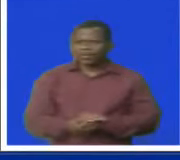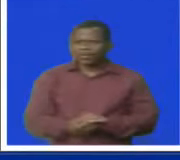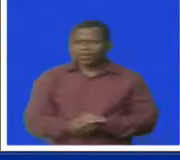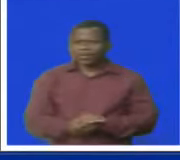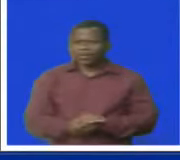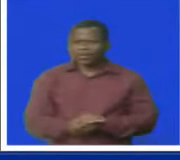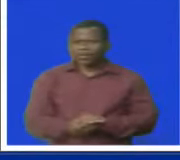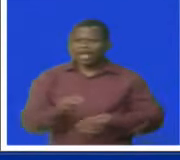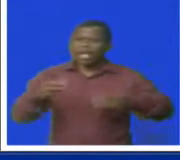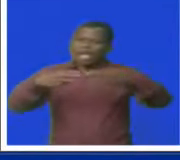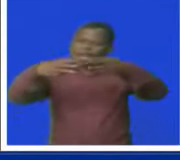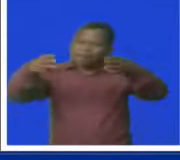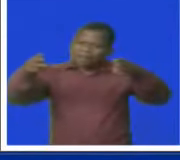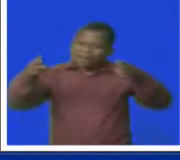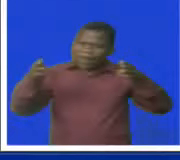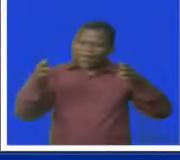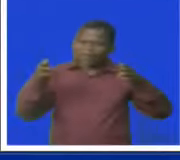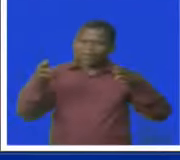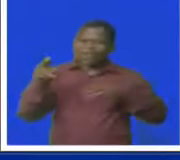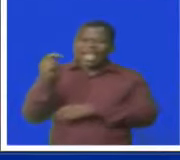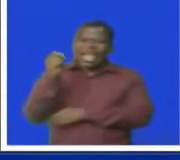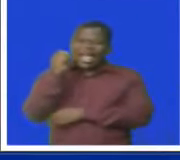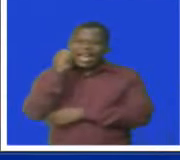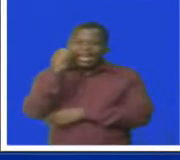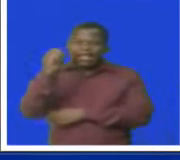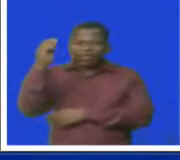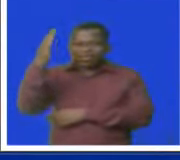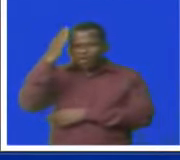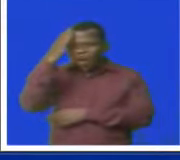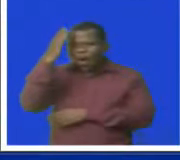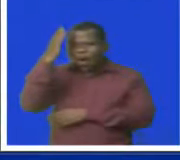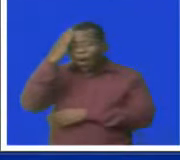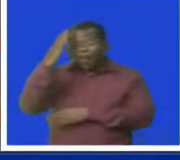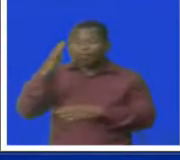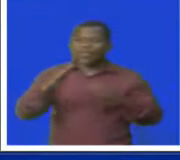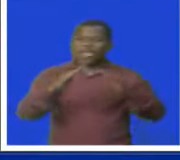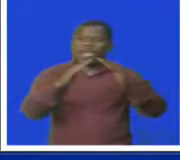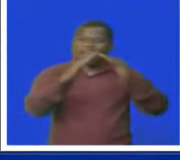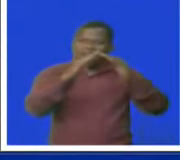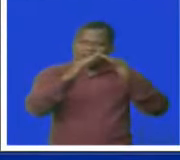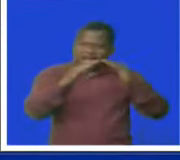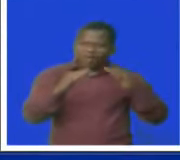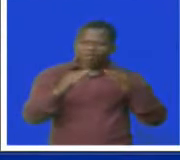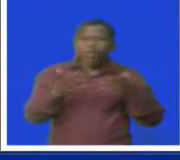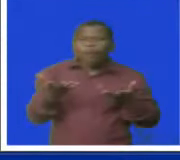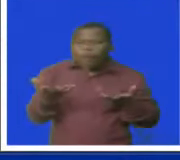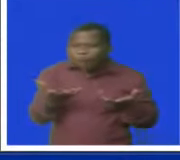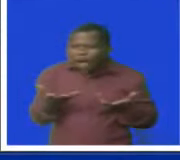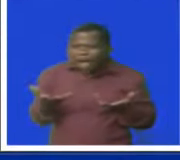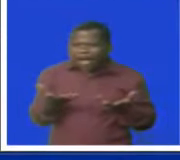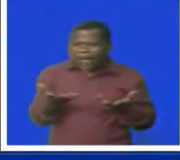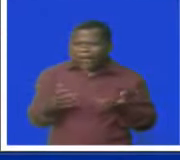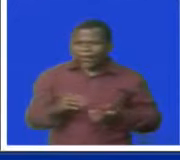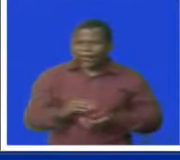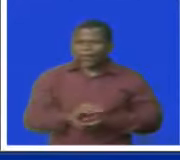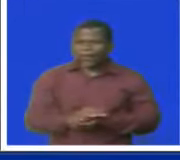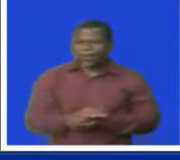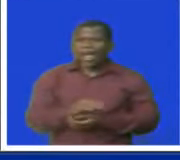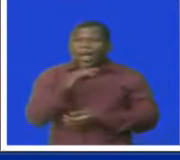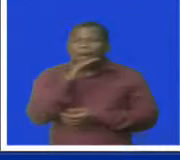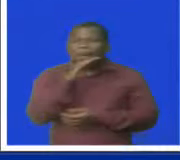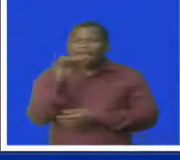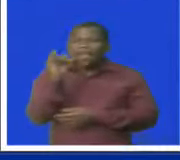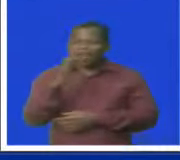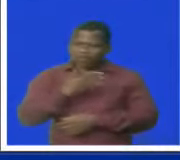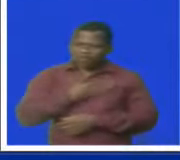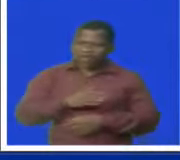yidisposa of lezi zindlu. Yona le ngemhouse 821 ivalue yayo ingubani? Le valuation